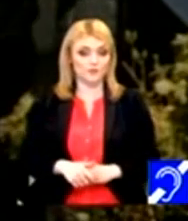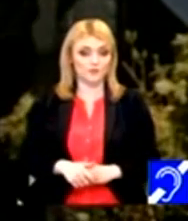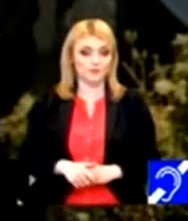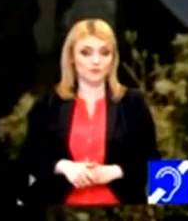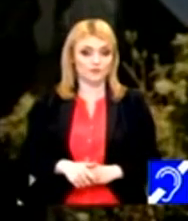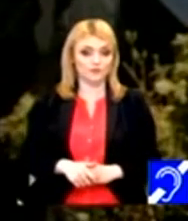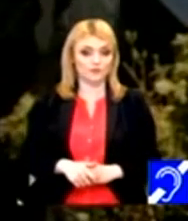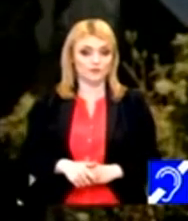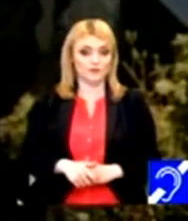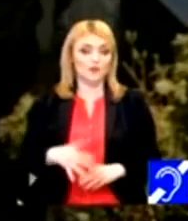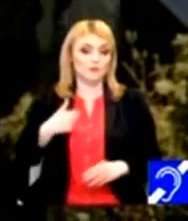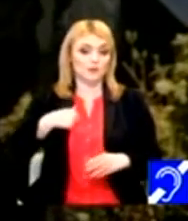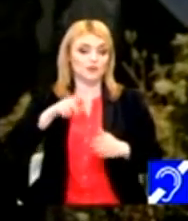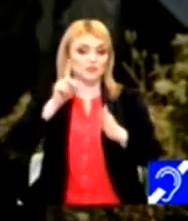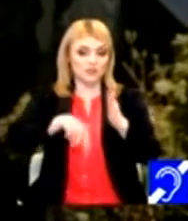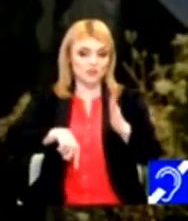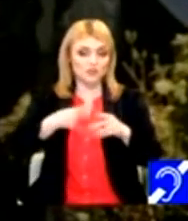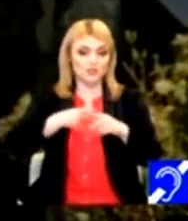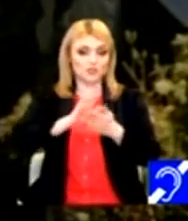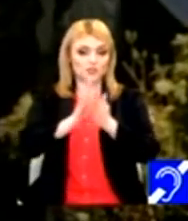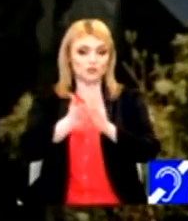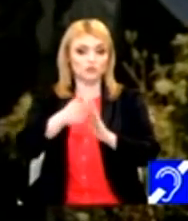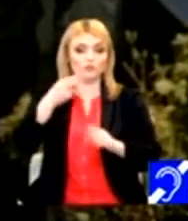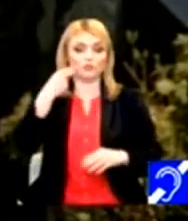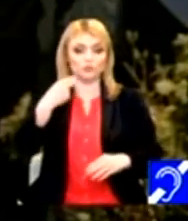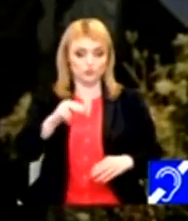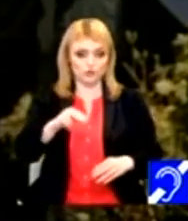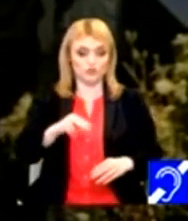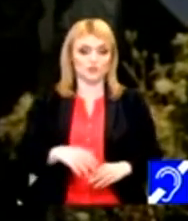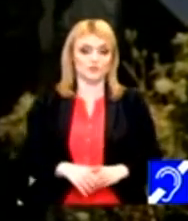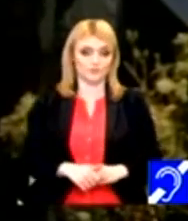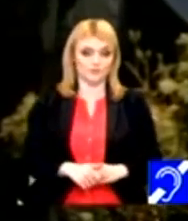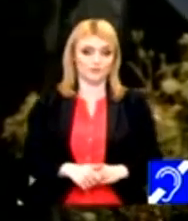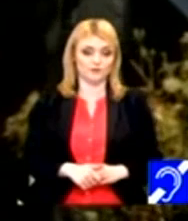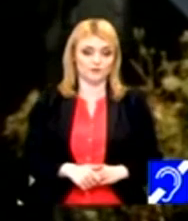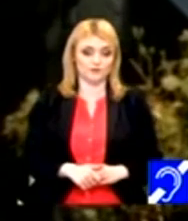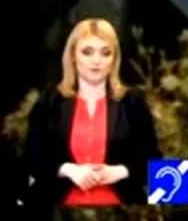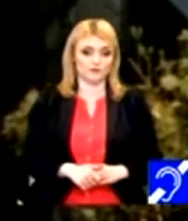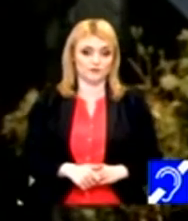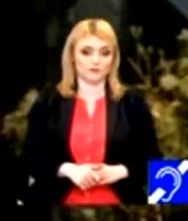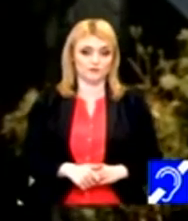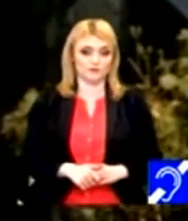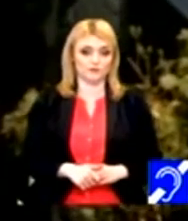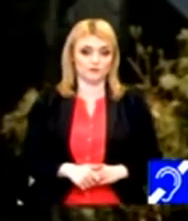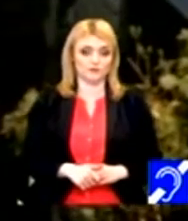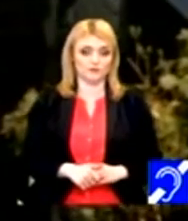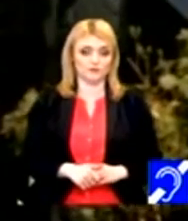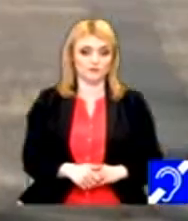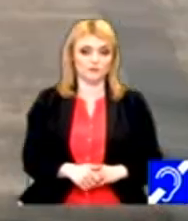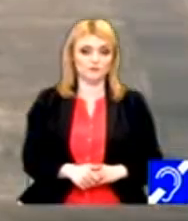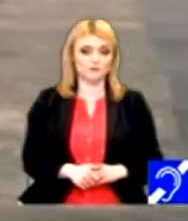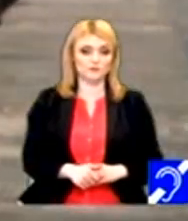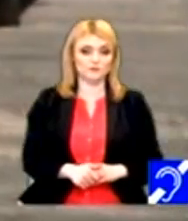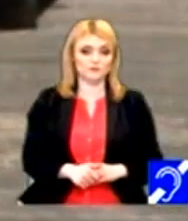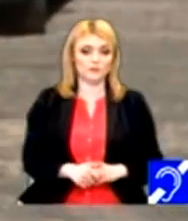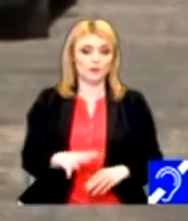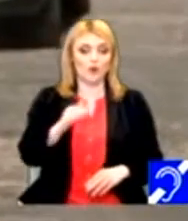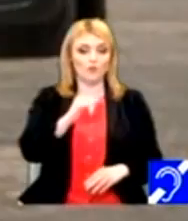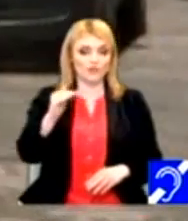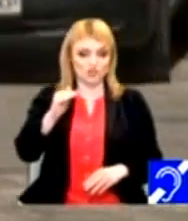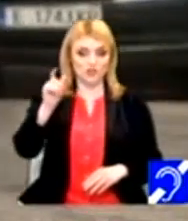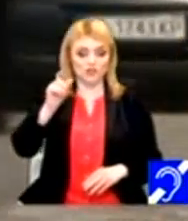COVID-19. De asemenea, răspândirea virusului este preponderent comunitară, de aceea este foarte important să stăm acasă. Până acum